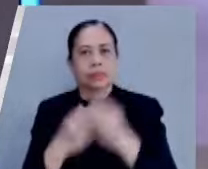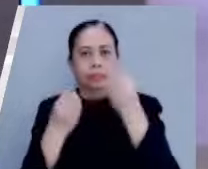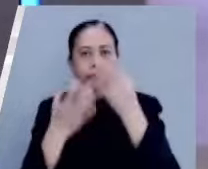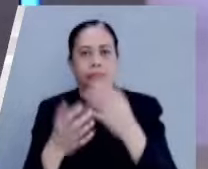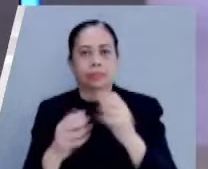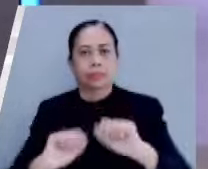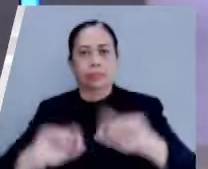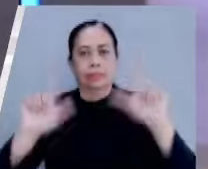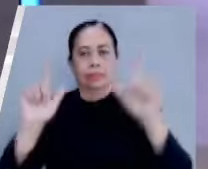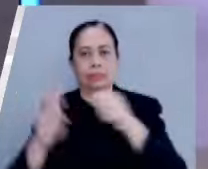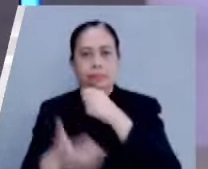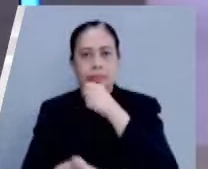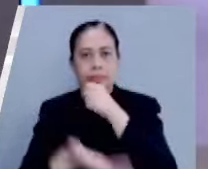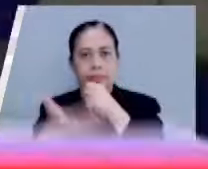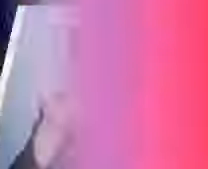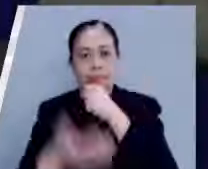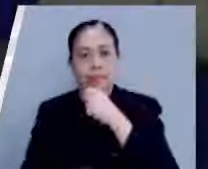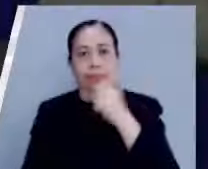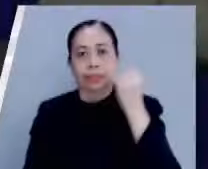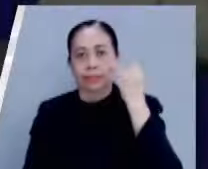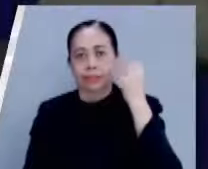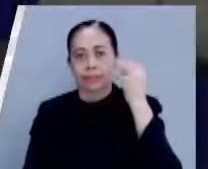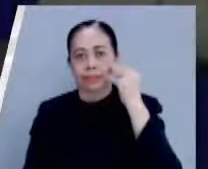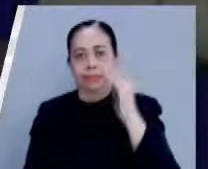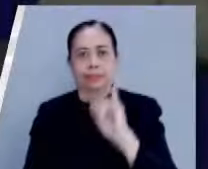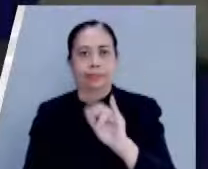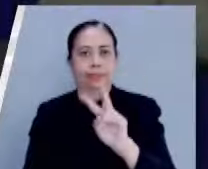na pagtutok ni Ivan Mayrina. Ivan?